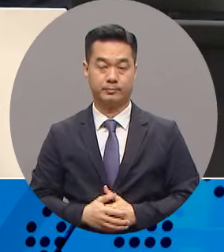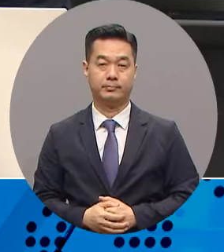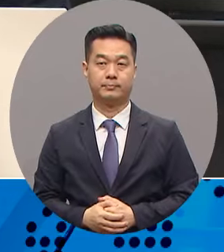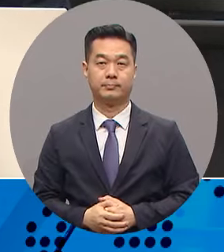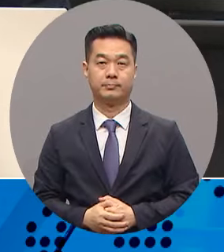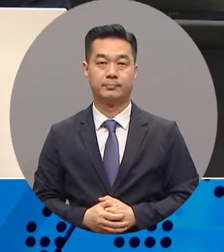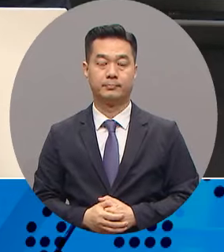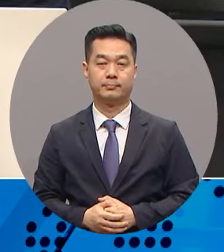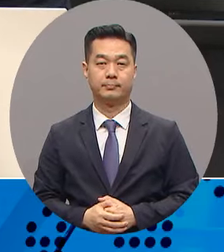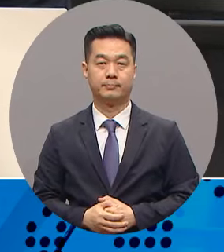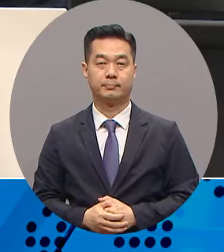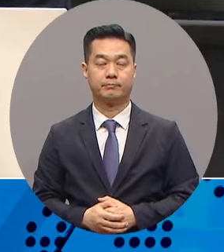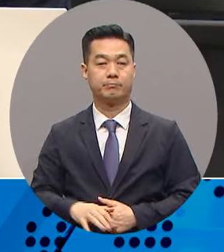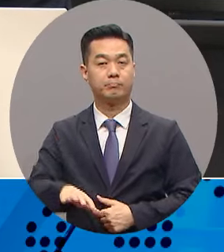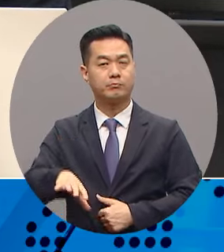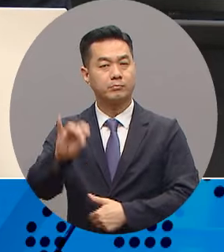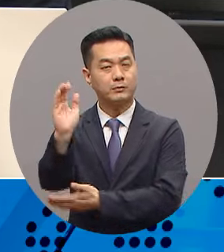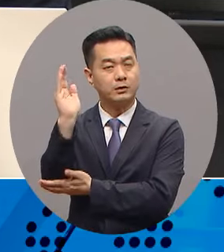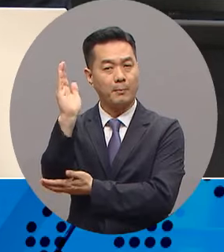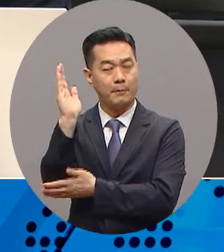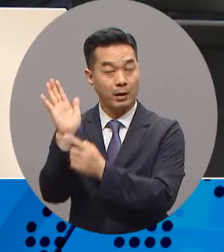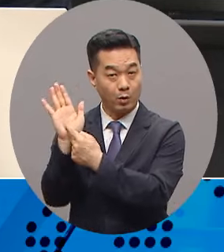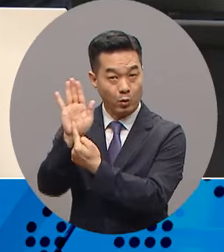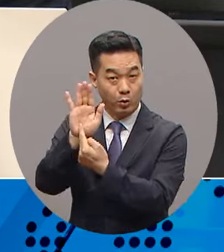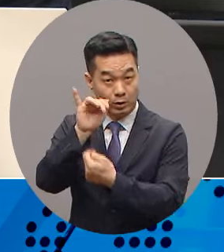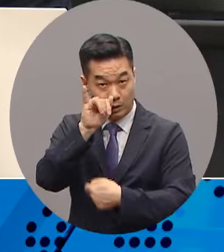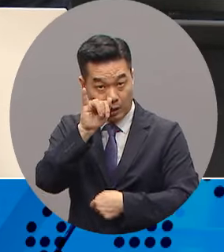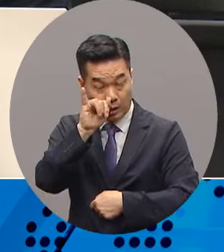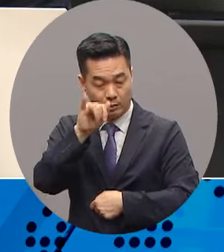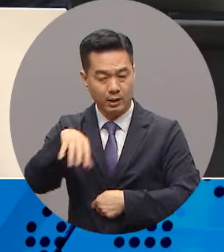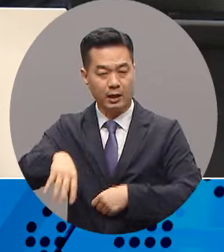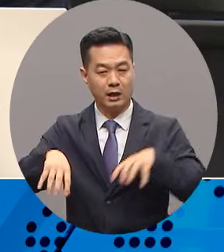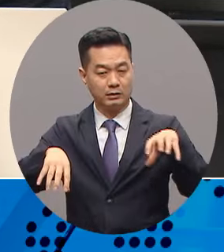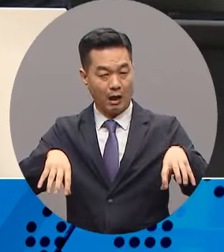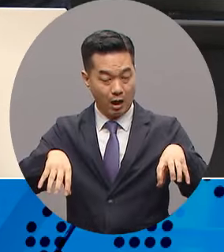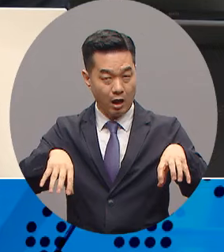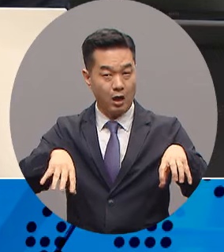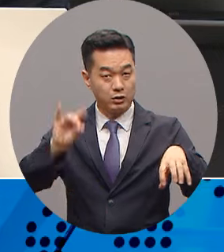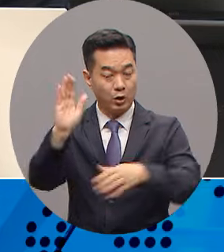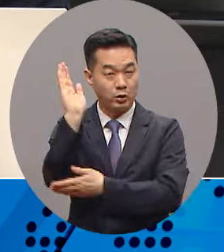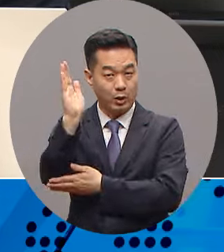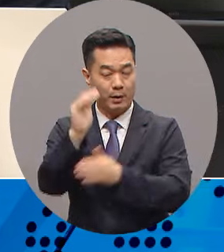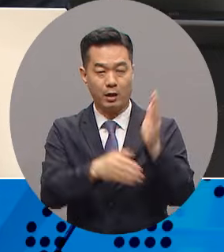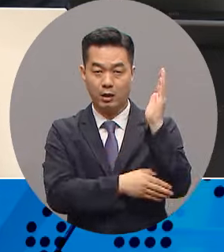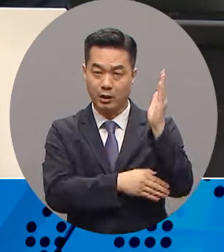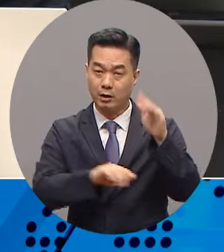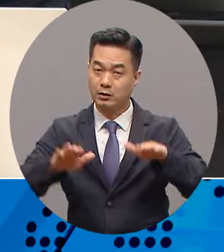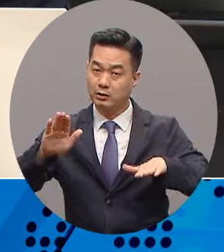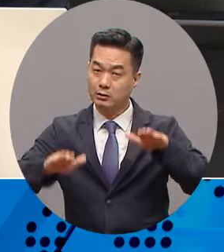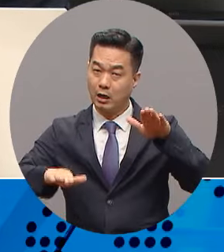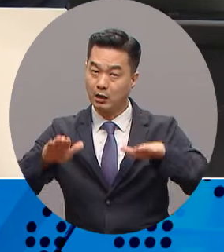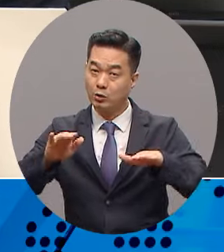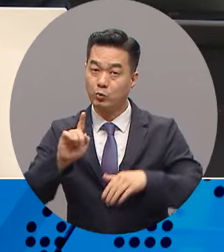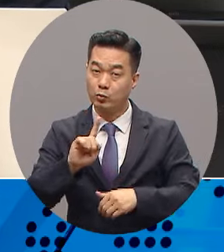했습니다네 모두 발언이 공개가 됐는데 양측의이 모두 발언 길이 제법 차이가